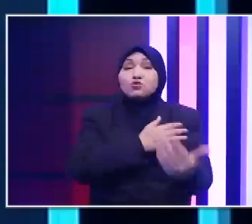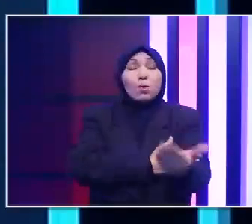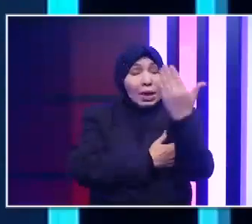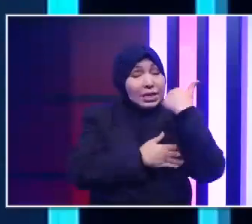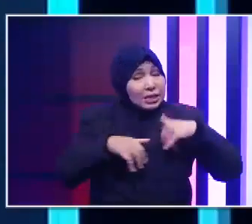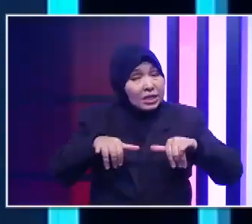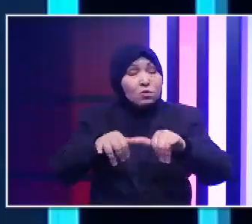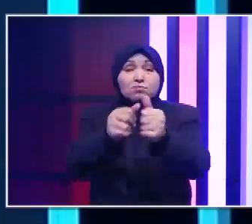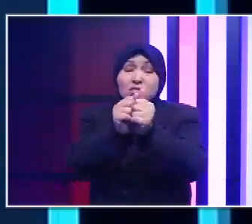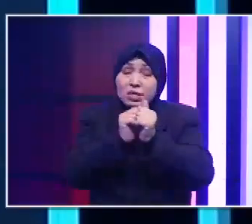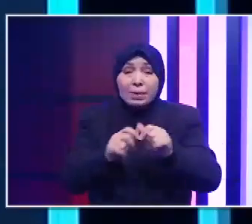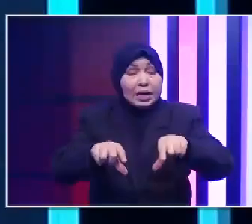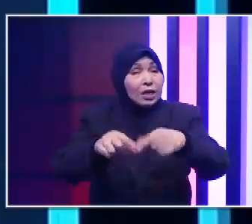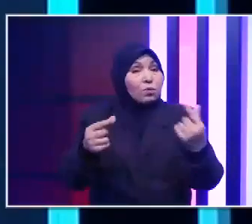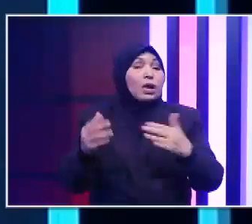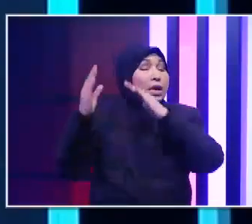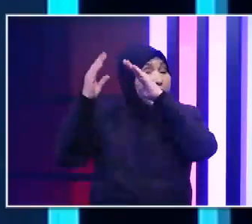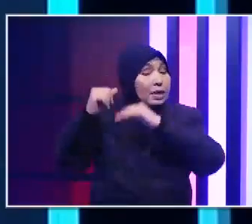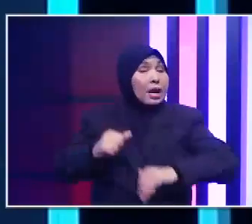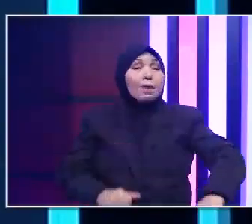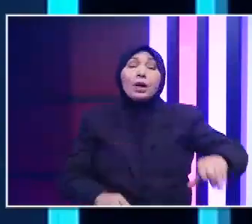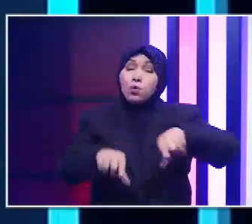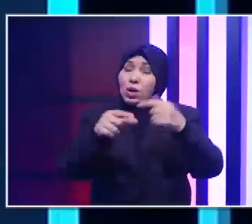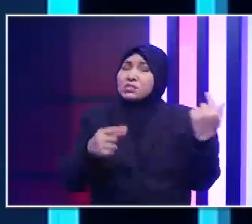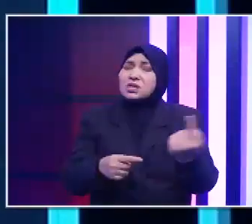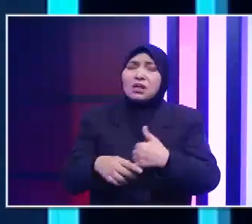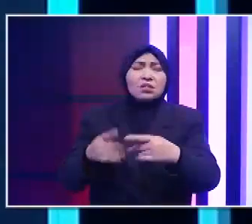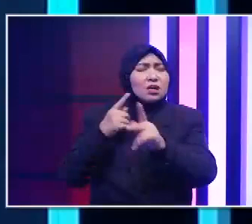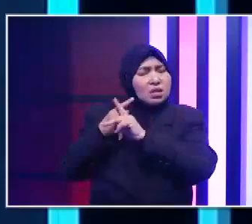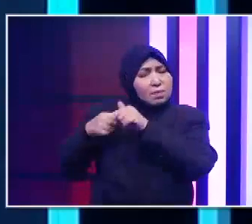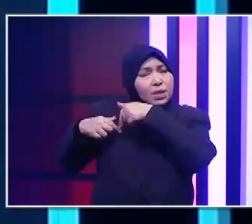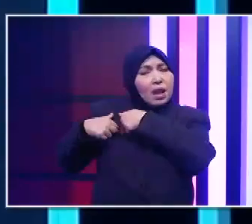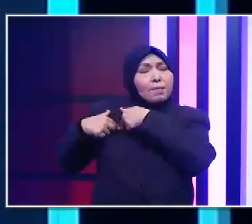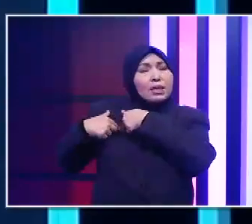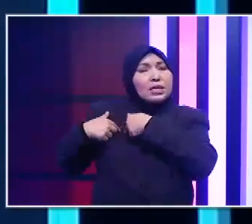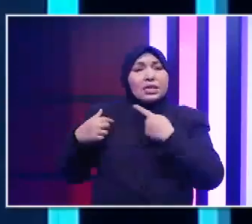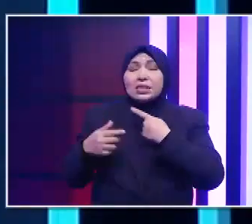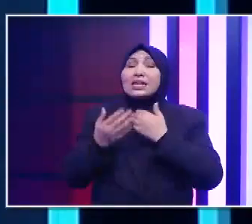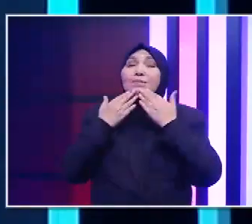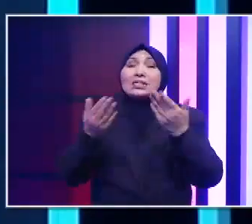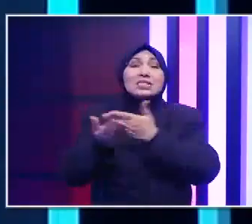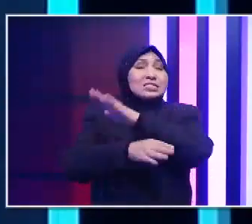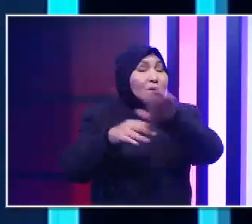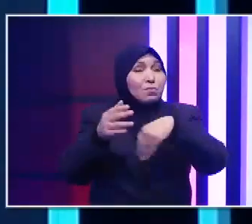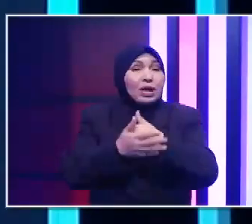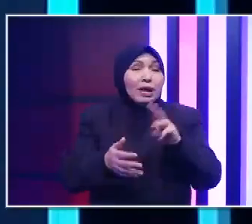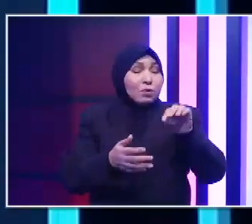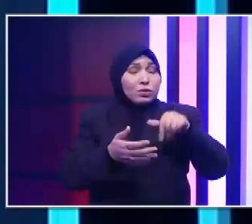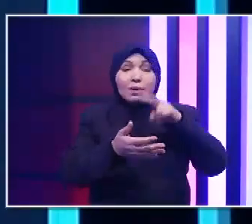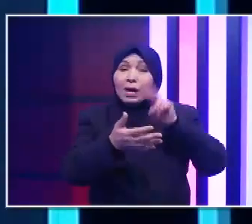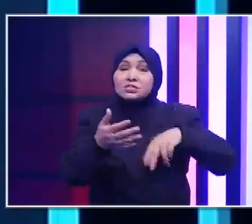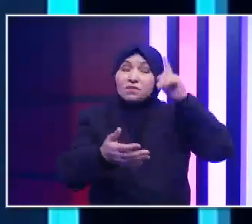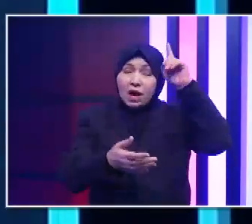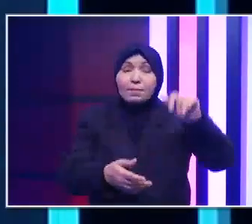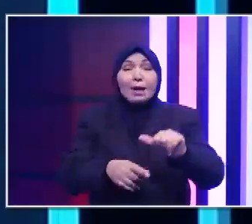terus bersama dengan Alquran ada Alquran Setyo bertahta dihati kita semua termasuk semua microtime Bace